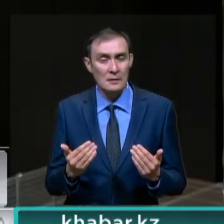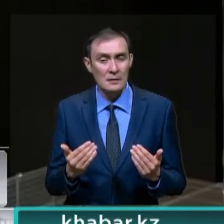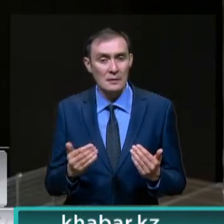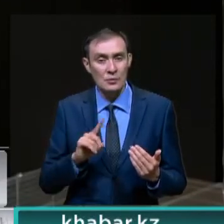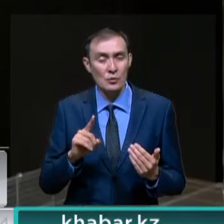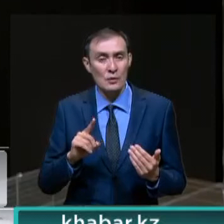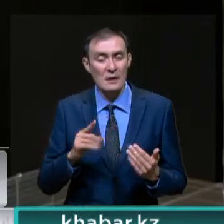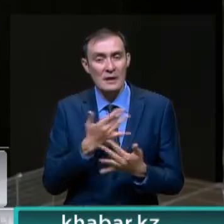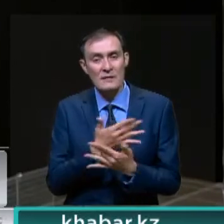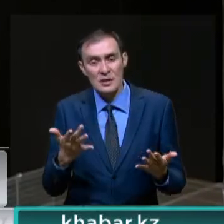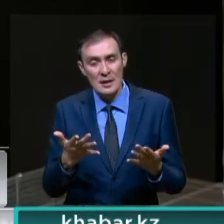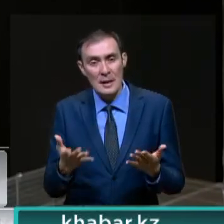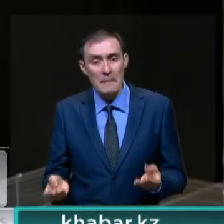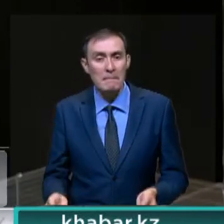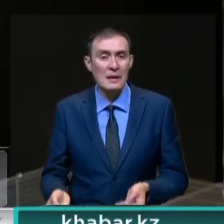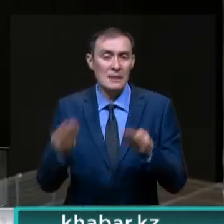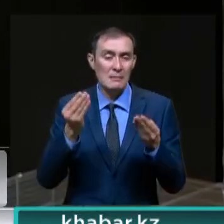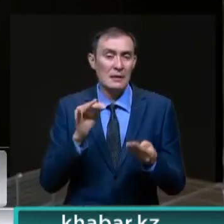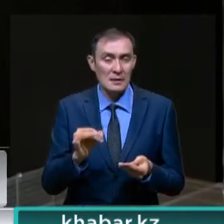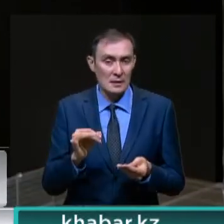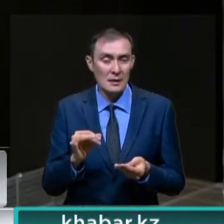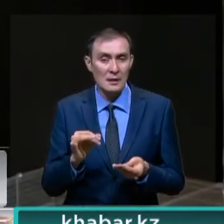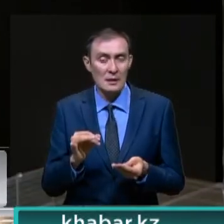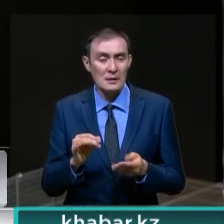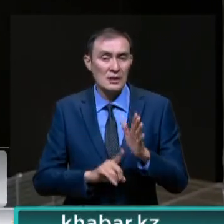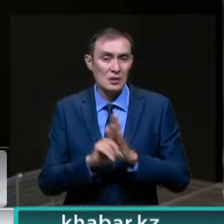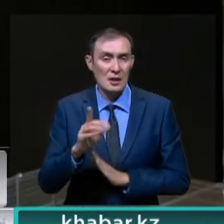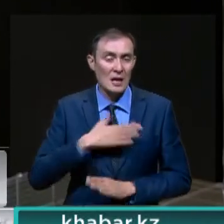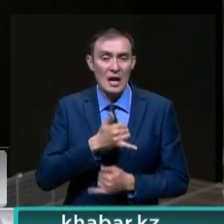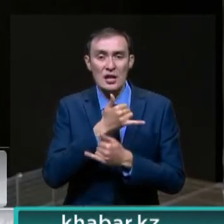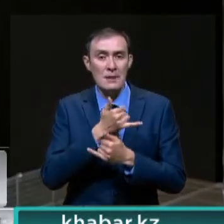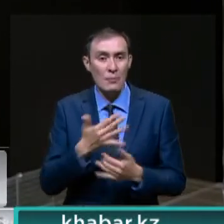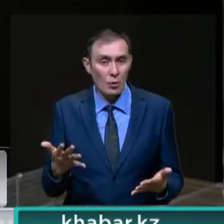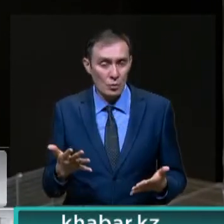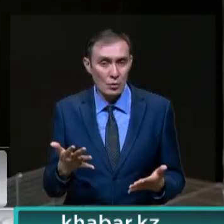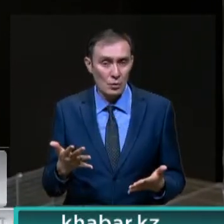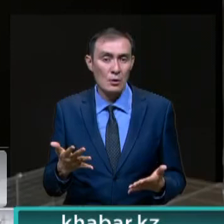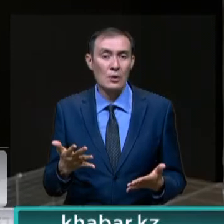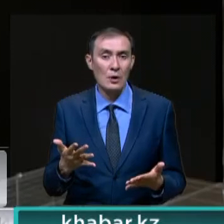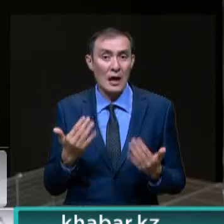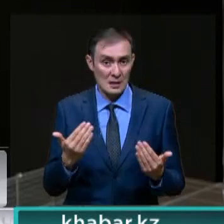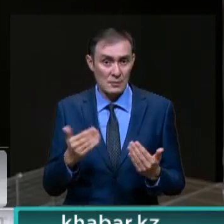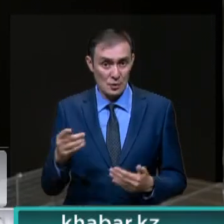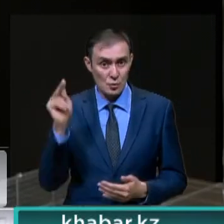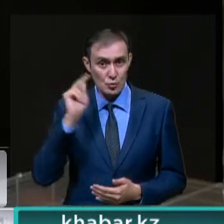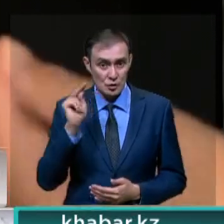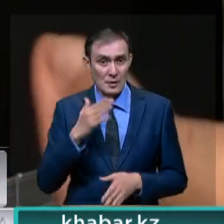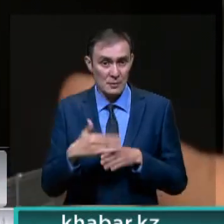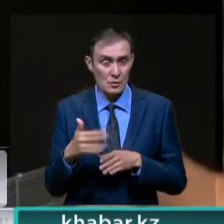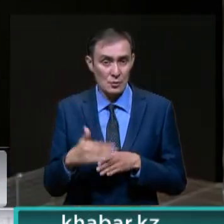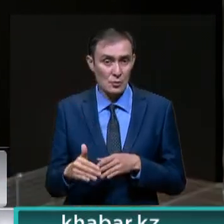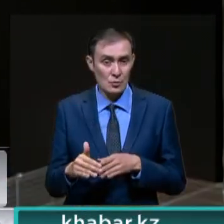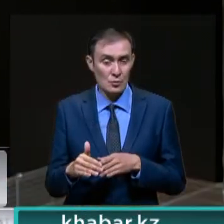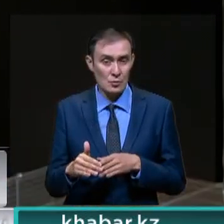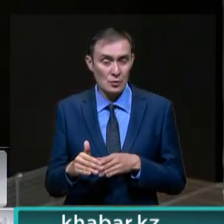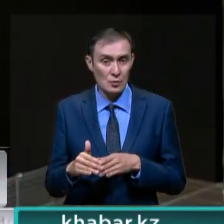поднимать штуки и с этим луком, а сначала я не смог. Ну ты теперь уже учишься потихоньку. Я видела, ты даже